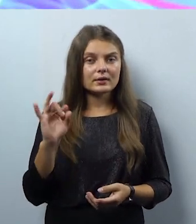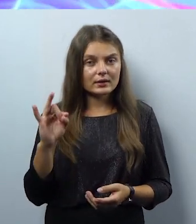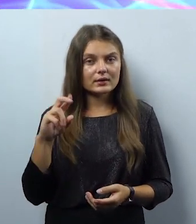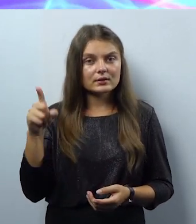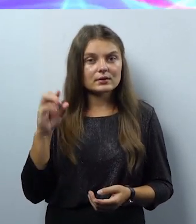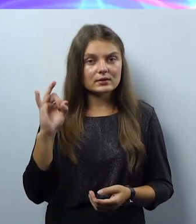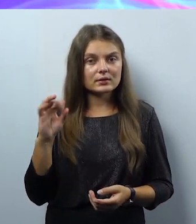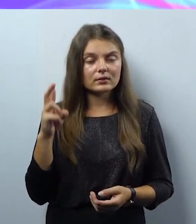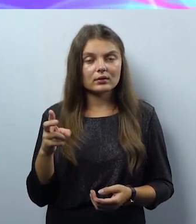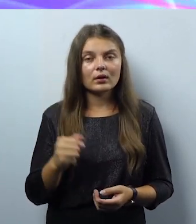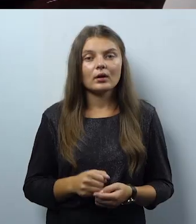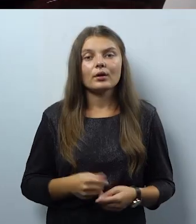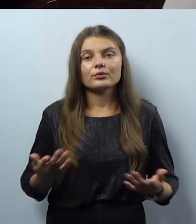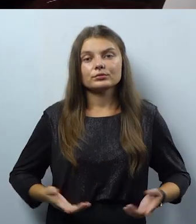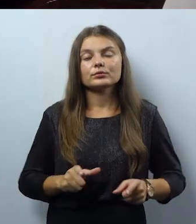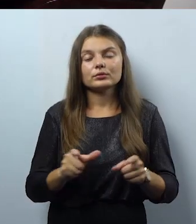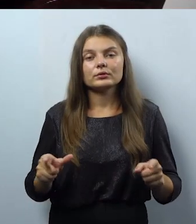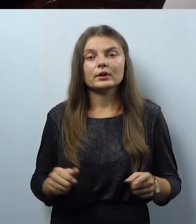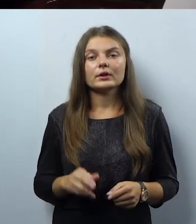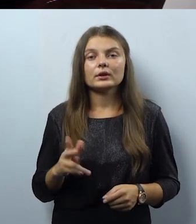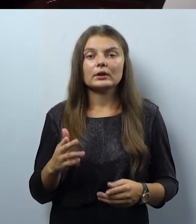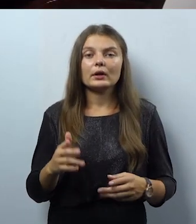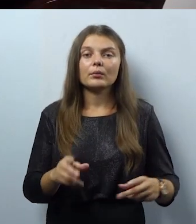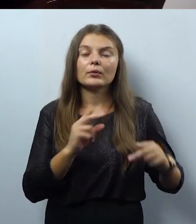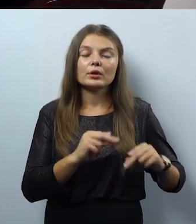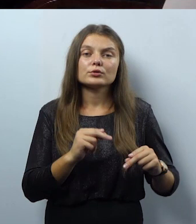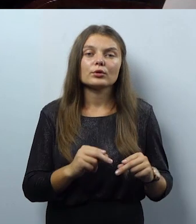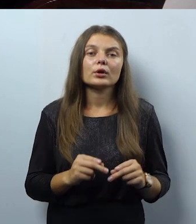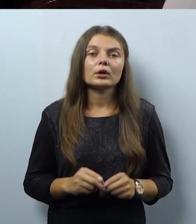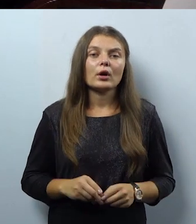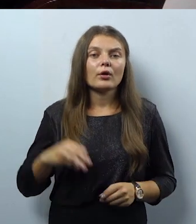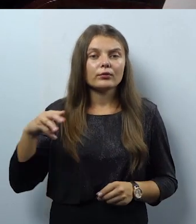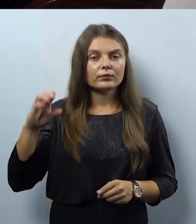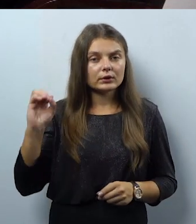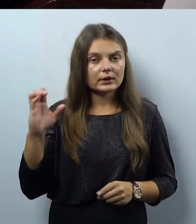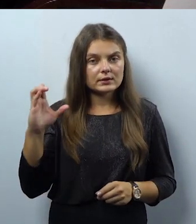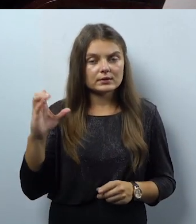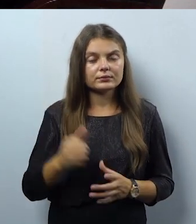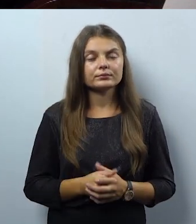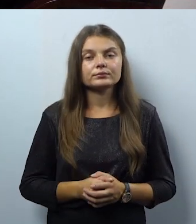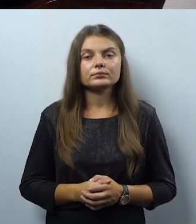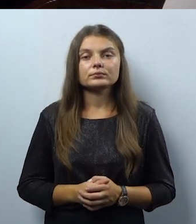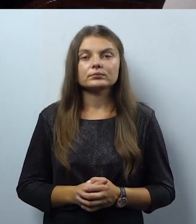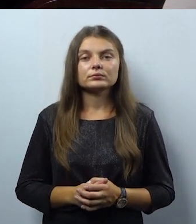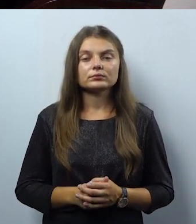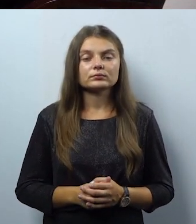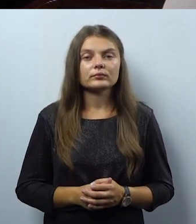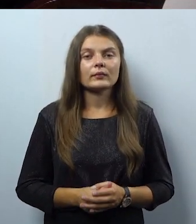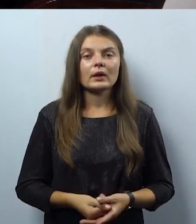працюємо біля бюджетоутворюючих, біля підприємства нашої Бурштинської ТЕС. І ми вже це правильно,